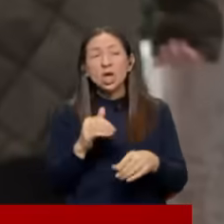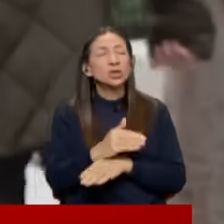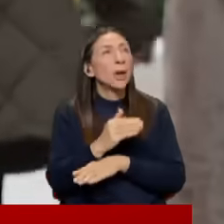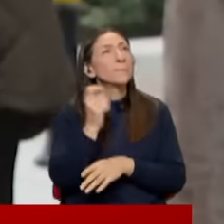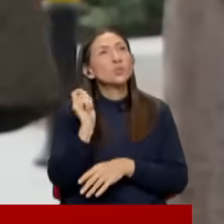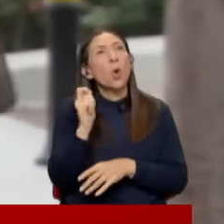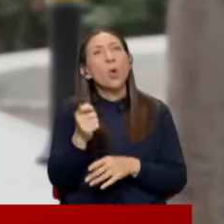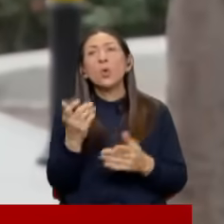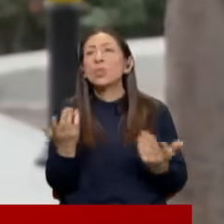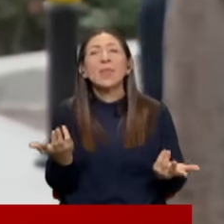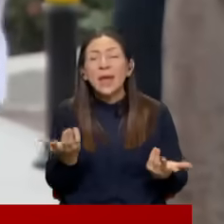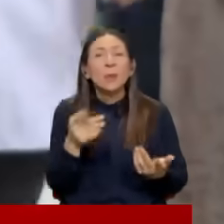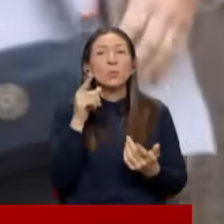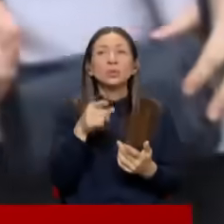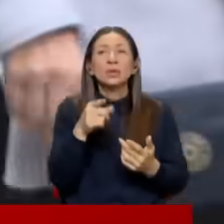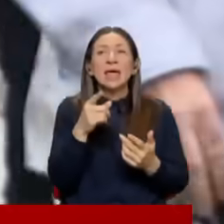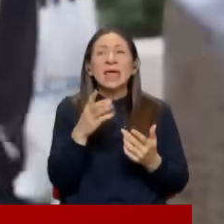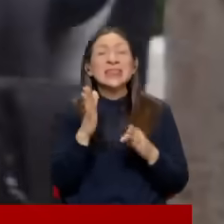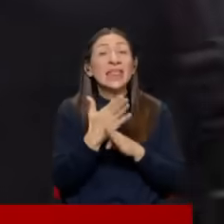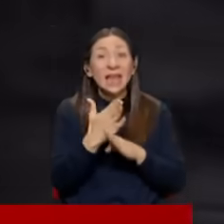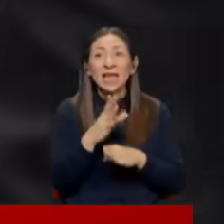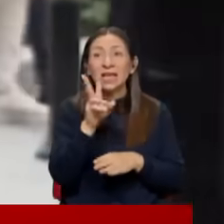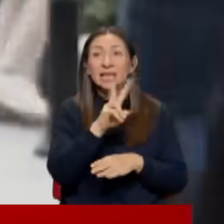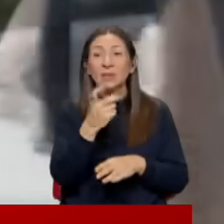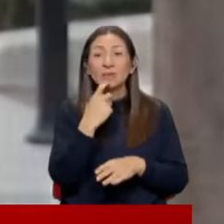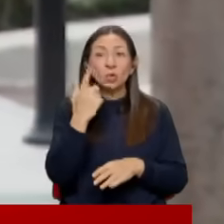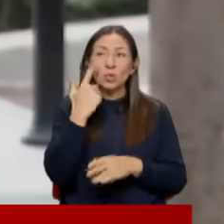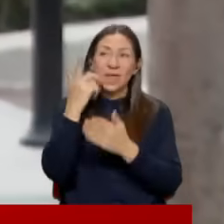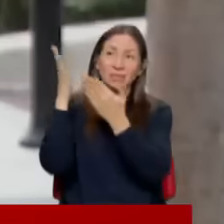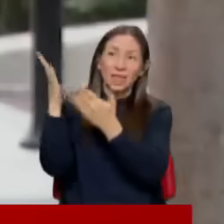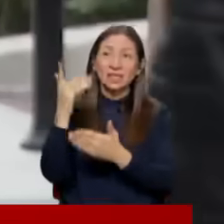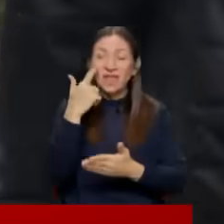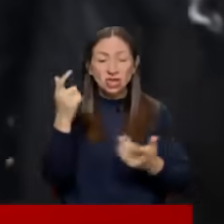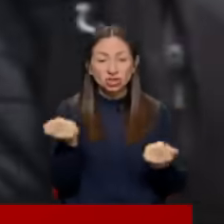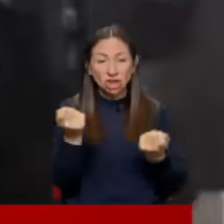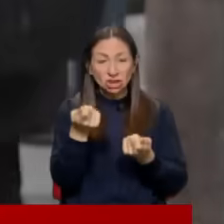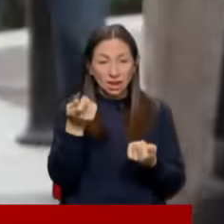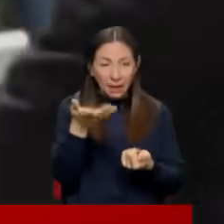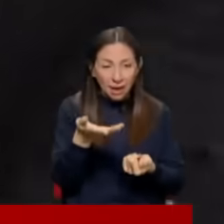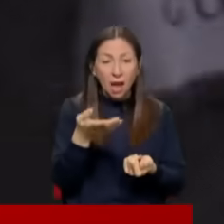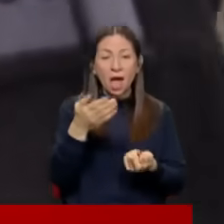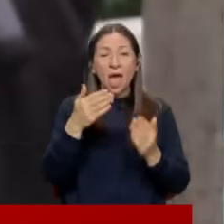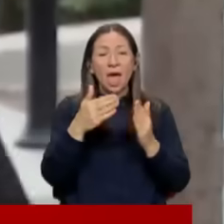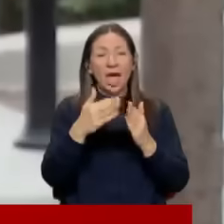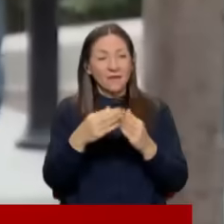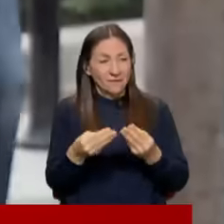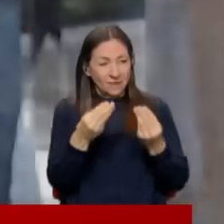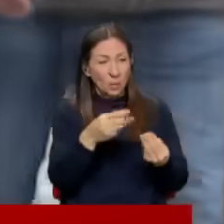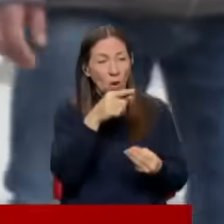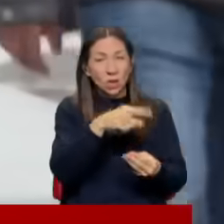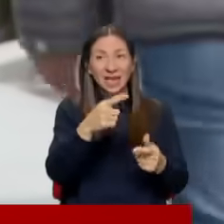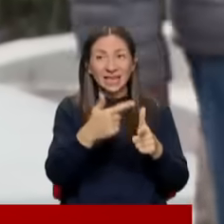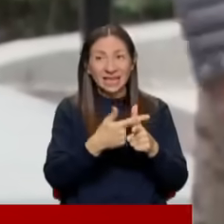yaşamı zorlaştırdılar. Bunun da sebebi 20 yıllık hükümet devlet çalışanlarına konut sağlayıp